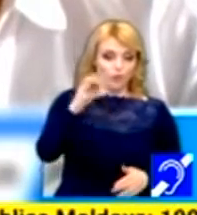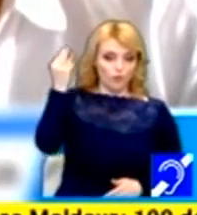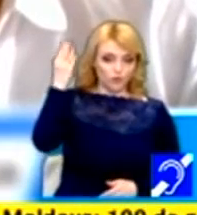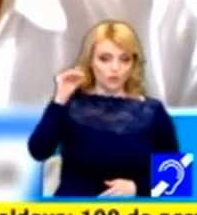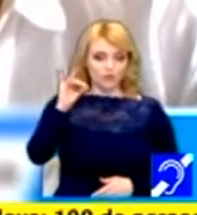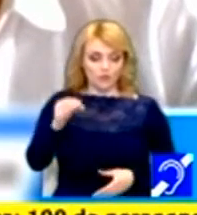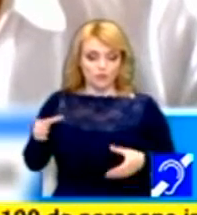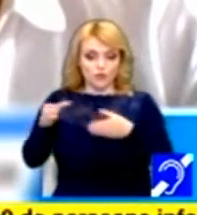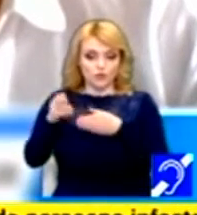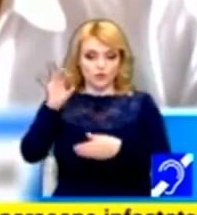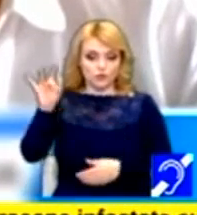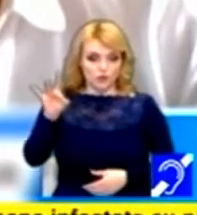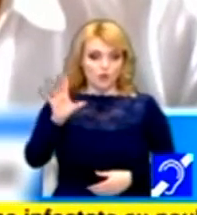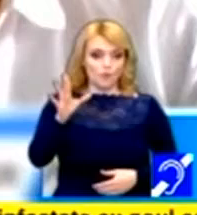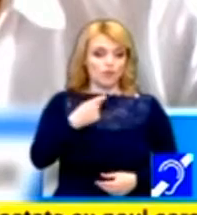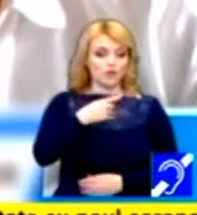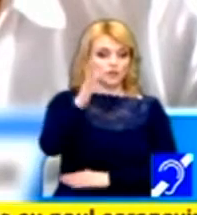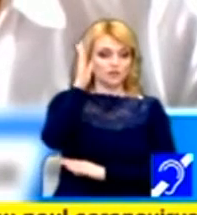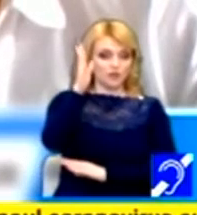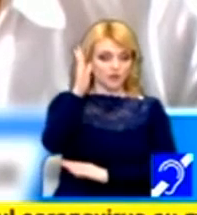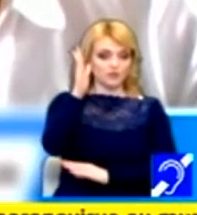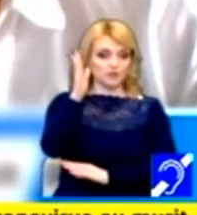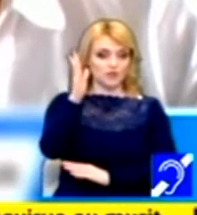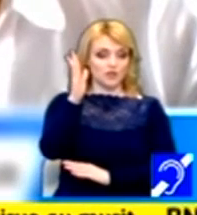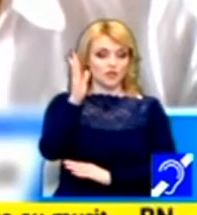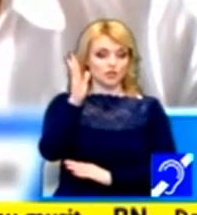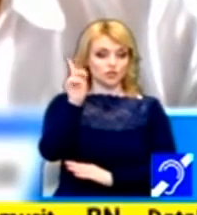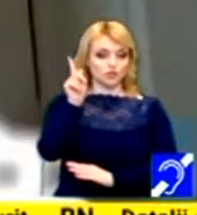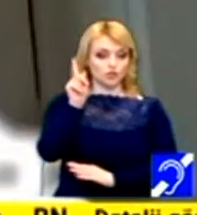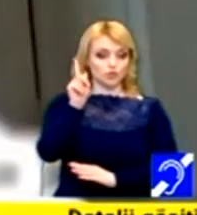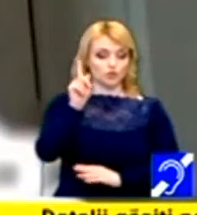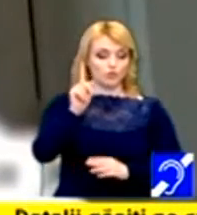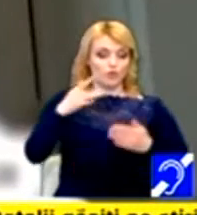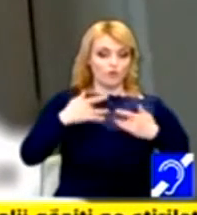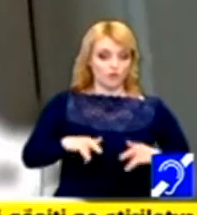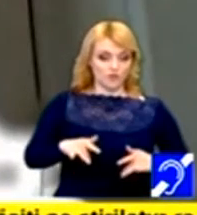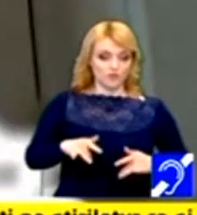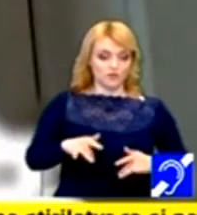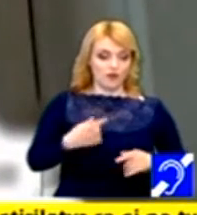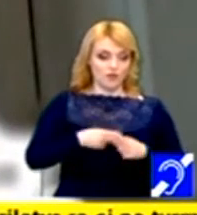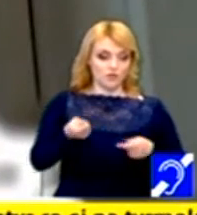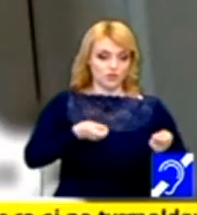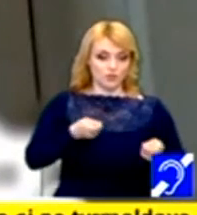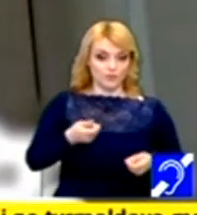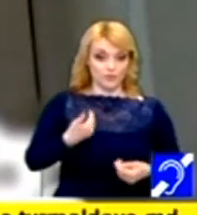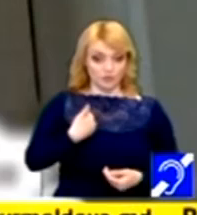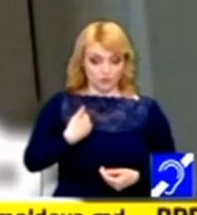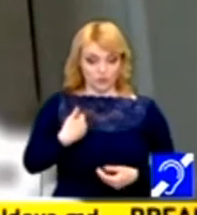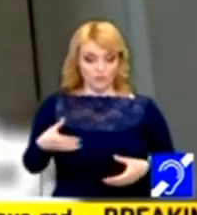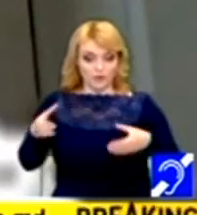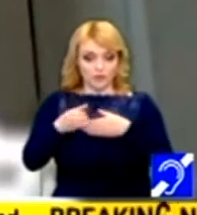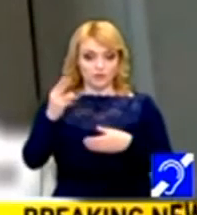din Partidul Șor vor vota pentru, eventual, pentru următorul guvern? Pentru noi, oamenii Platformei Demnitate și